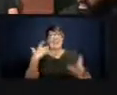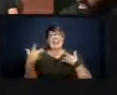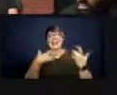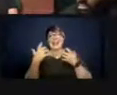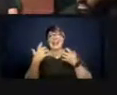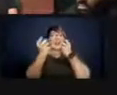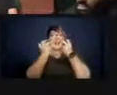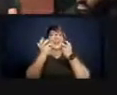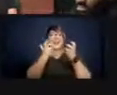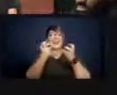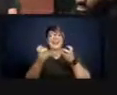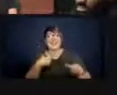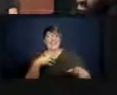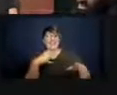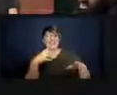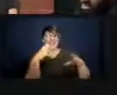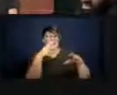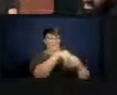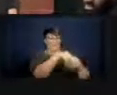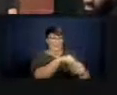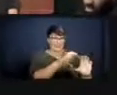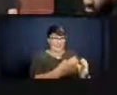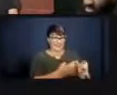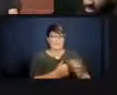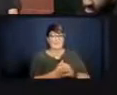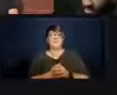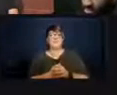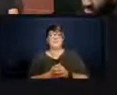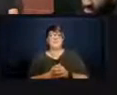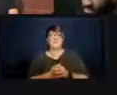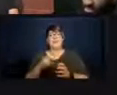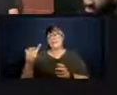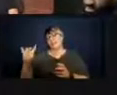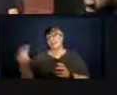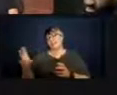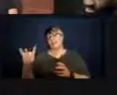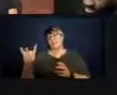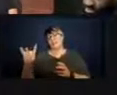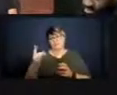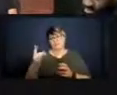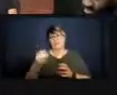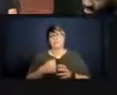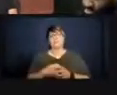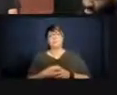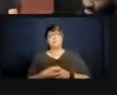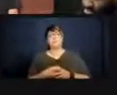kazi ambayo wangependa kufanya, na tunajaribu kuhakikisha kuwa jambo hili linafanywa kwa njia ambayo wanafurahia.